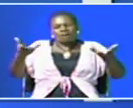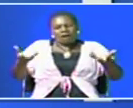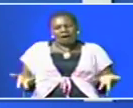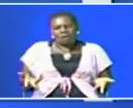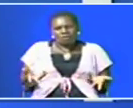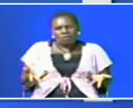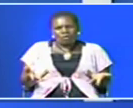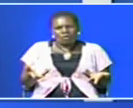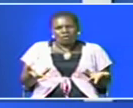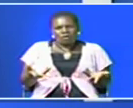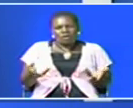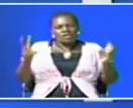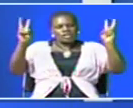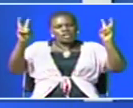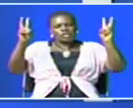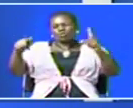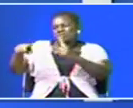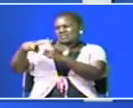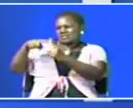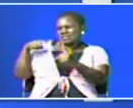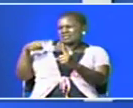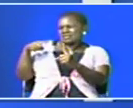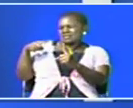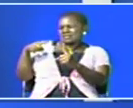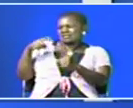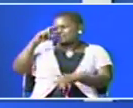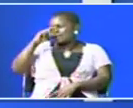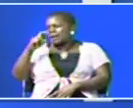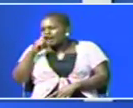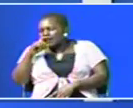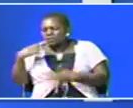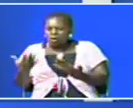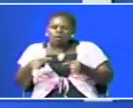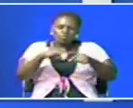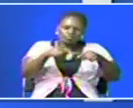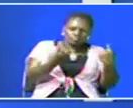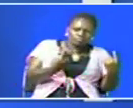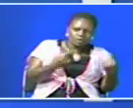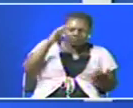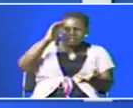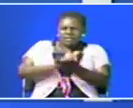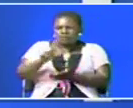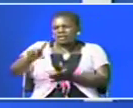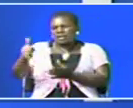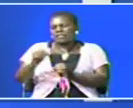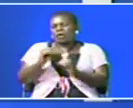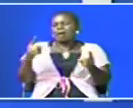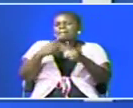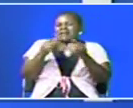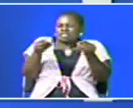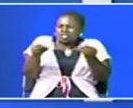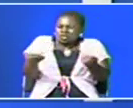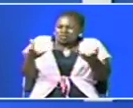Awali tuliweza kuangazia swala zima la mauaji, tukaona ni wivu, migogoro, kutoaminiana, lakini sasa hili